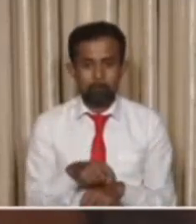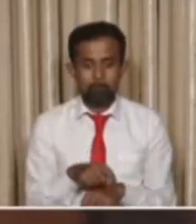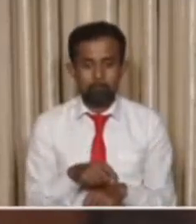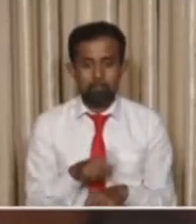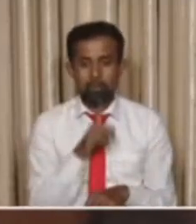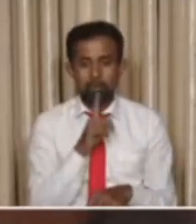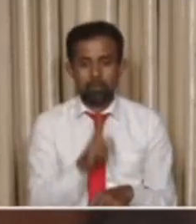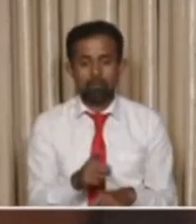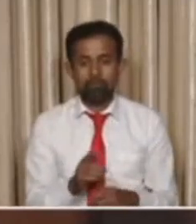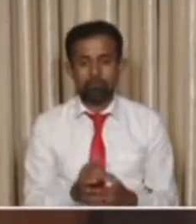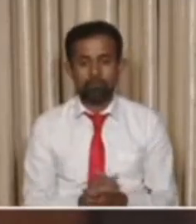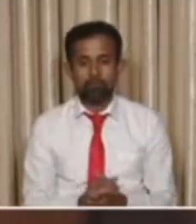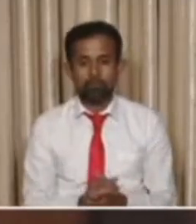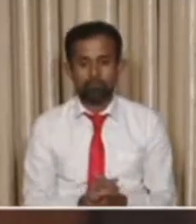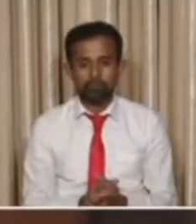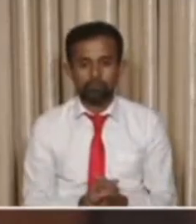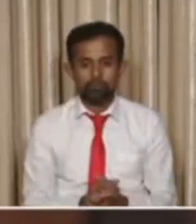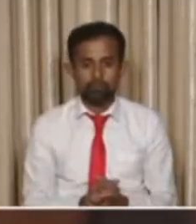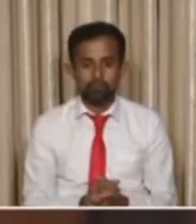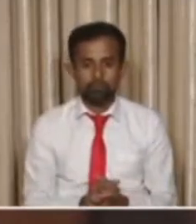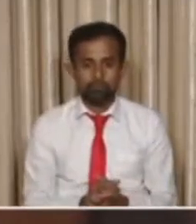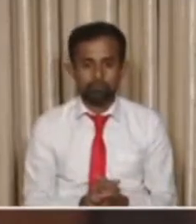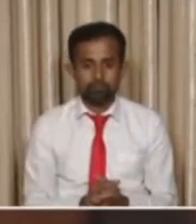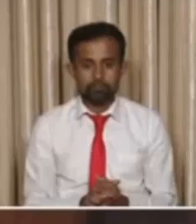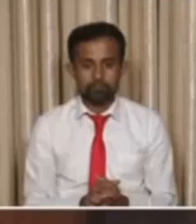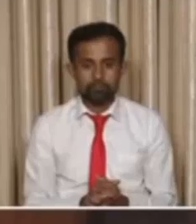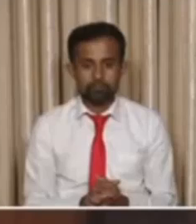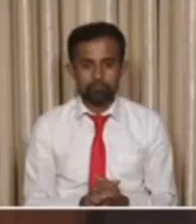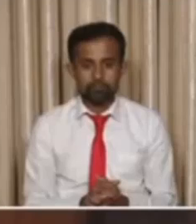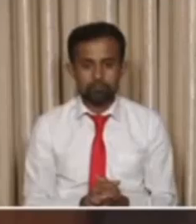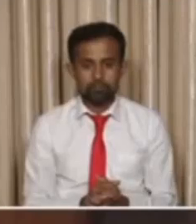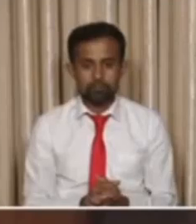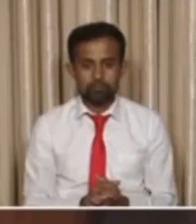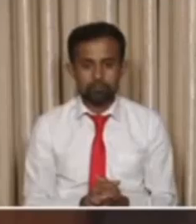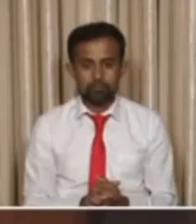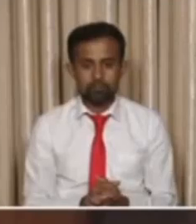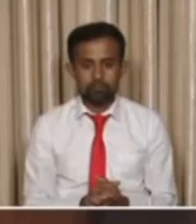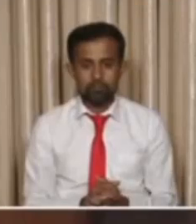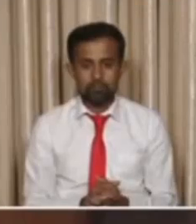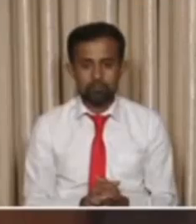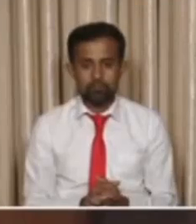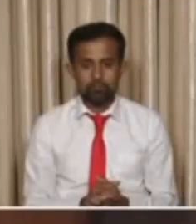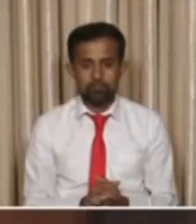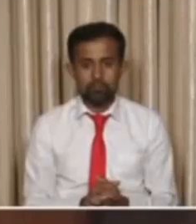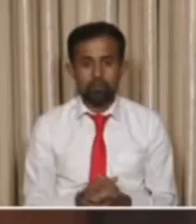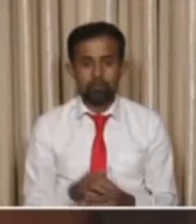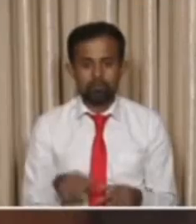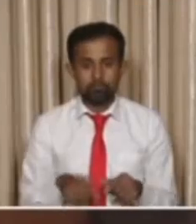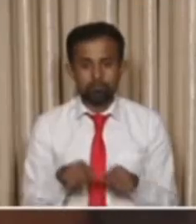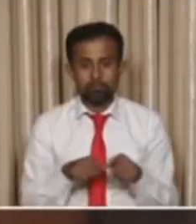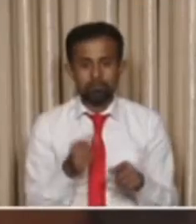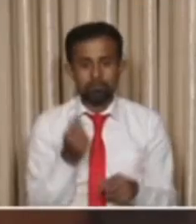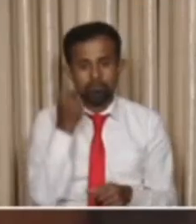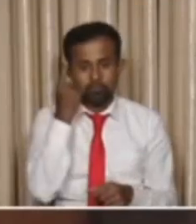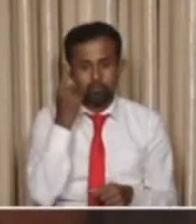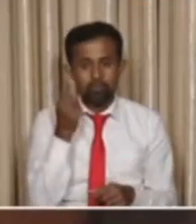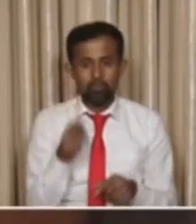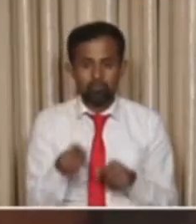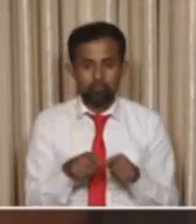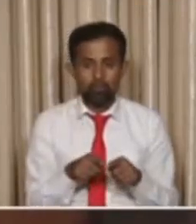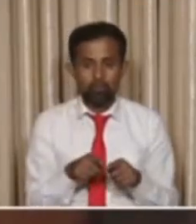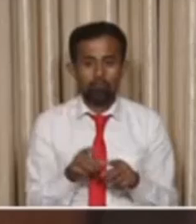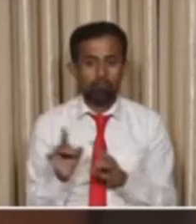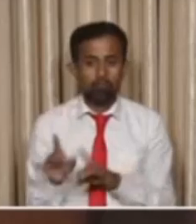பாராளுமன்ற குழப்பத்தை ஏற்படுத்தியுள்ள இந்த பிரேரணைகளும் இந்த பிரேரணைகளும் எதிர்வரும் காலங்களில் அமையக்கூடாது. இந்த பிரேரணை ஒரு நல்ல பிரேரணையா